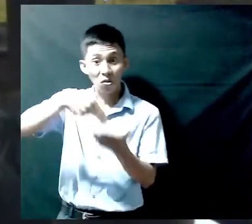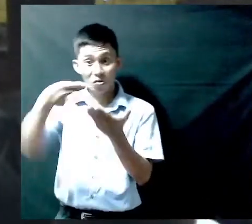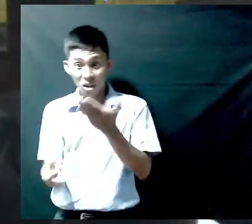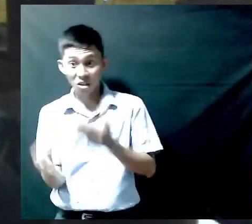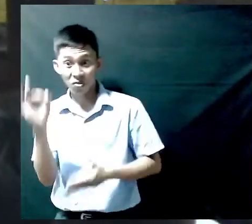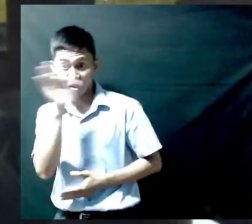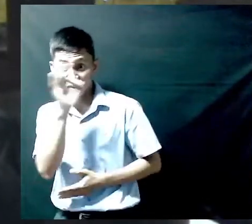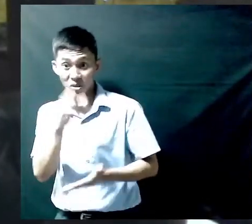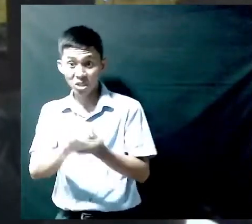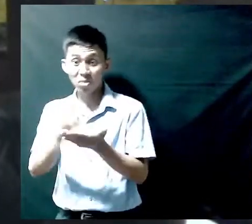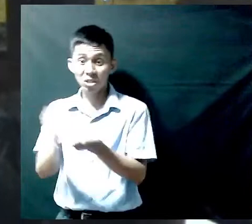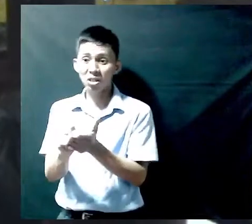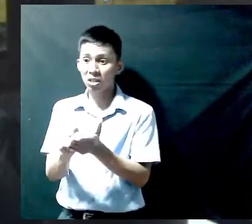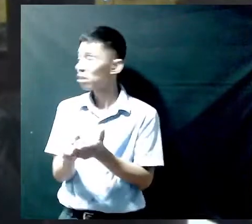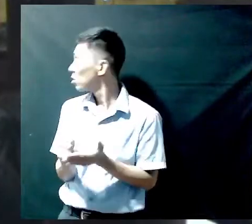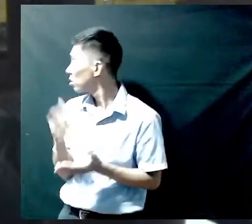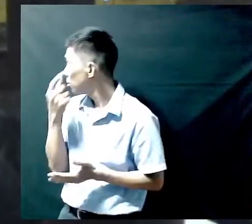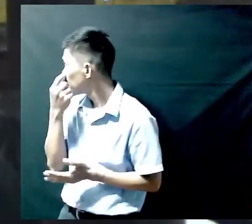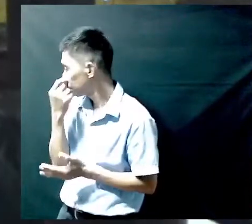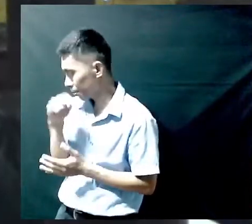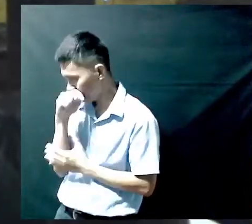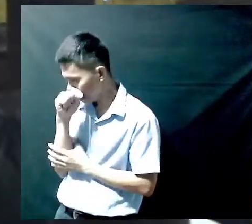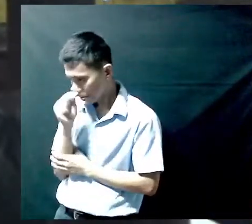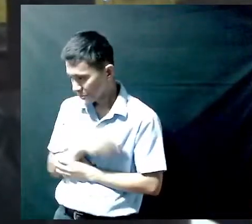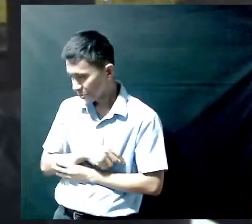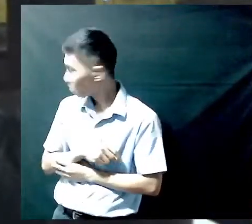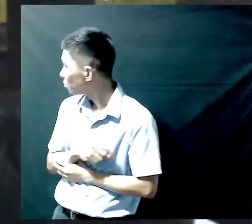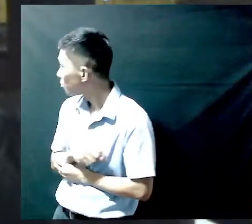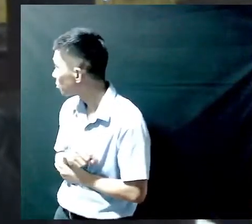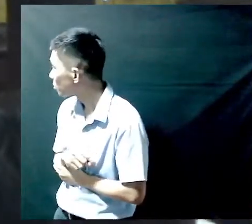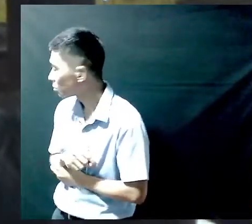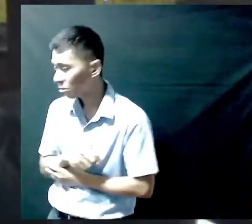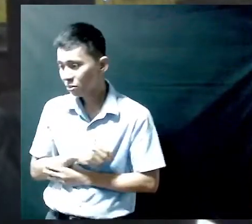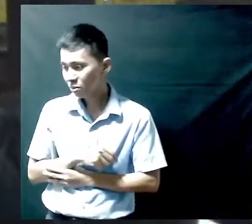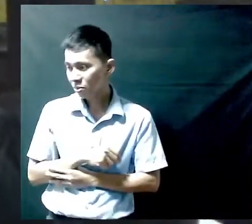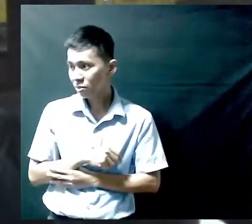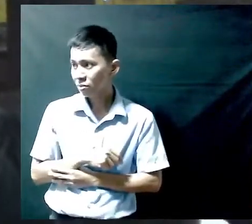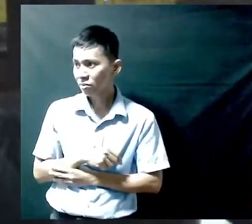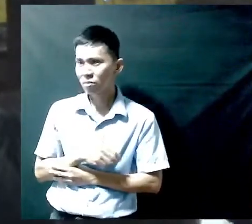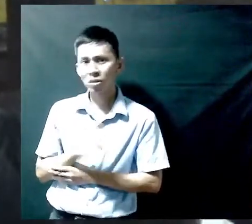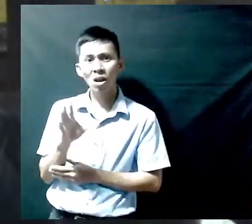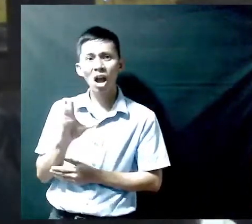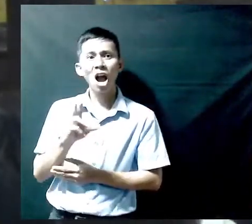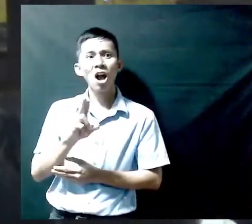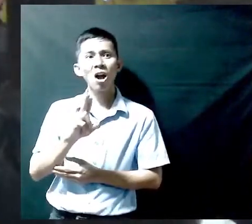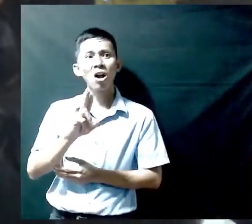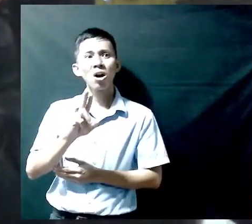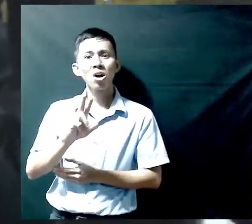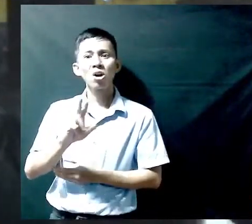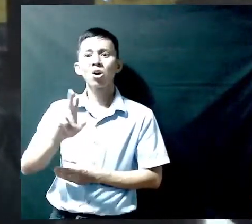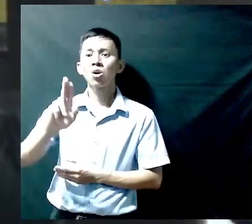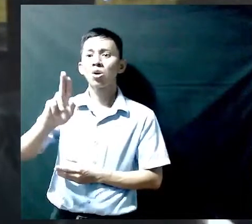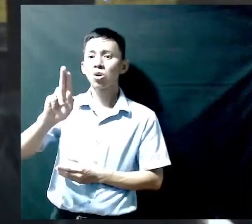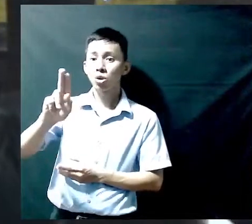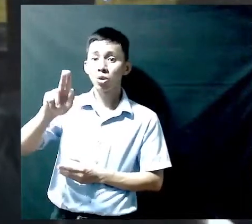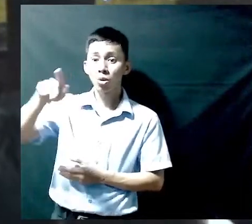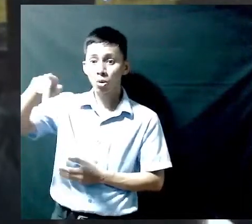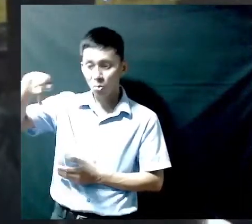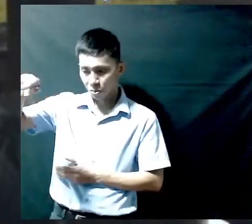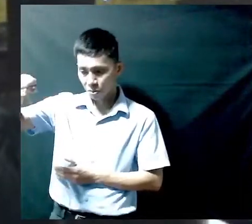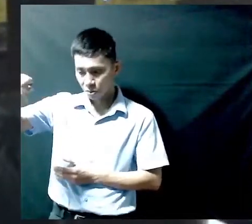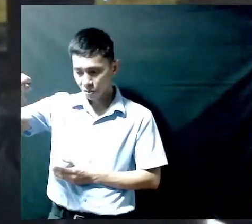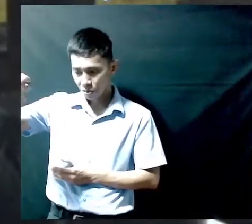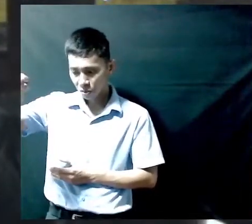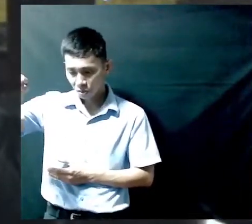Pilipino, kinuha ko ng dalawang buwan sa Arellano University yung Pilipino para makuha ko yung aking diploma,